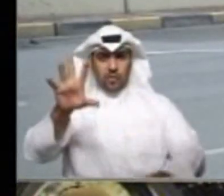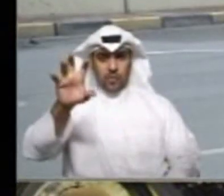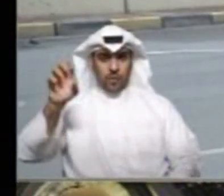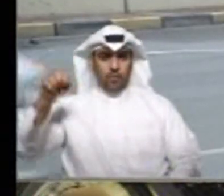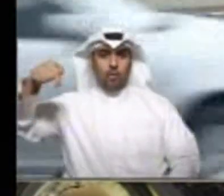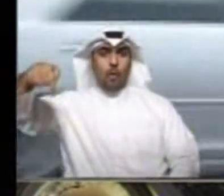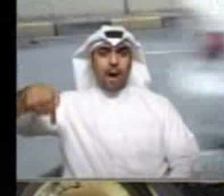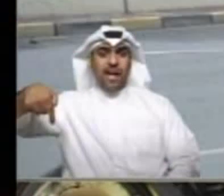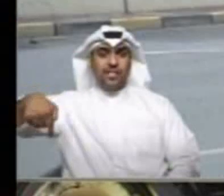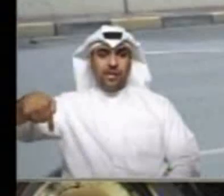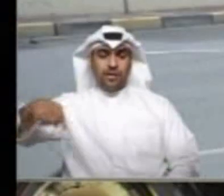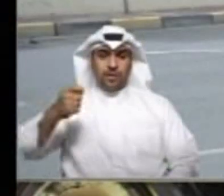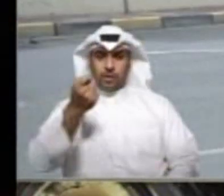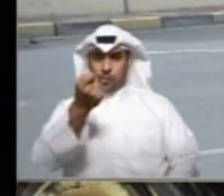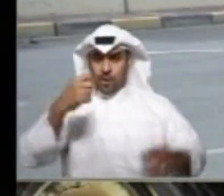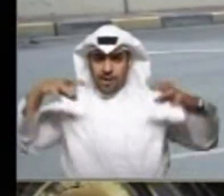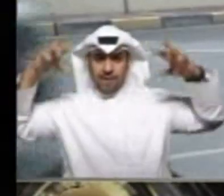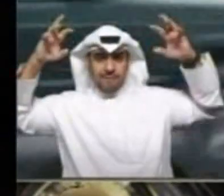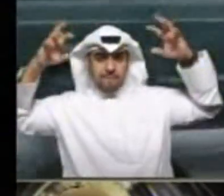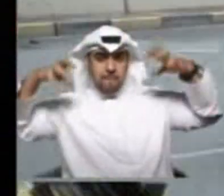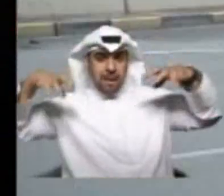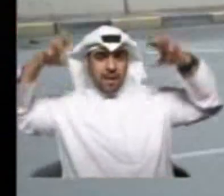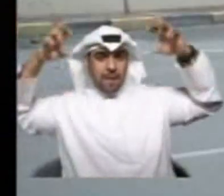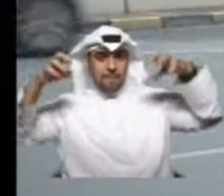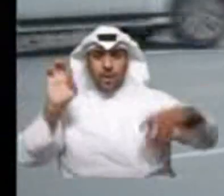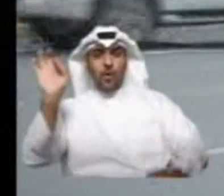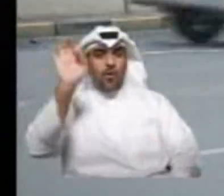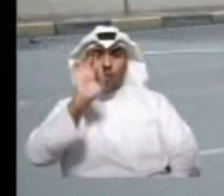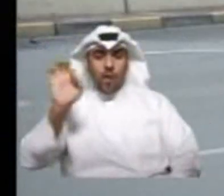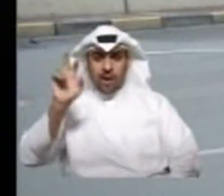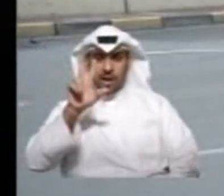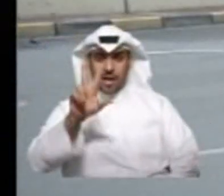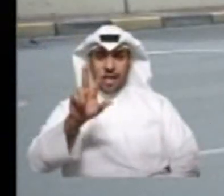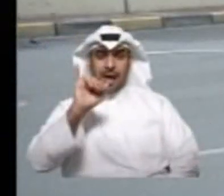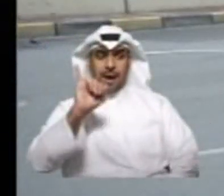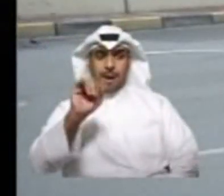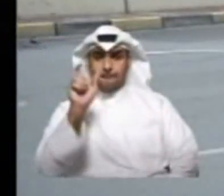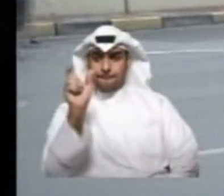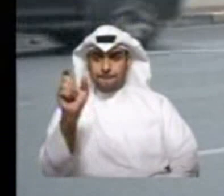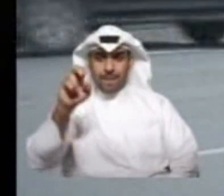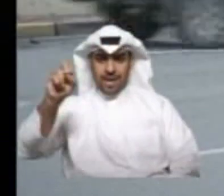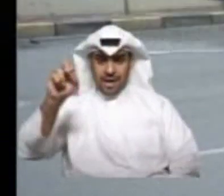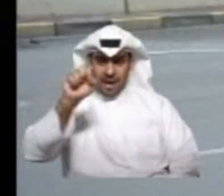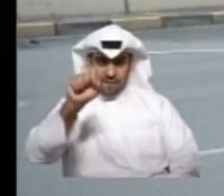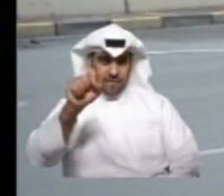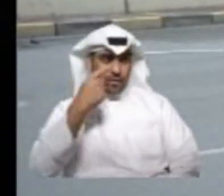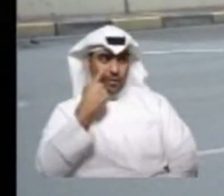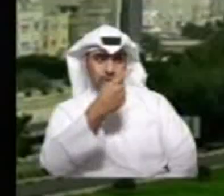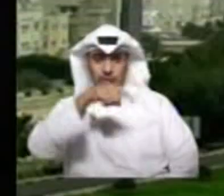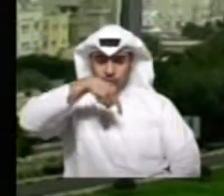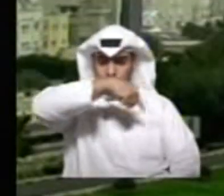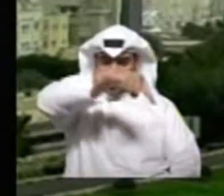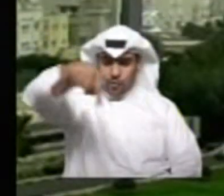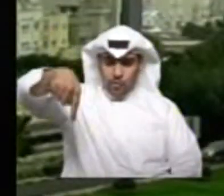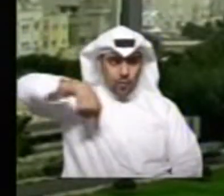الأمطار. تهاطلت أمطار الخير في منطقة المنقف، ما زالت الحركة انسيابية، طريق المنقف